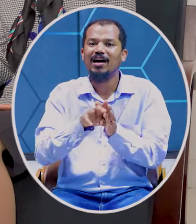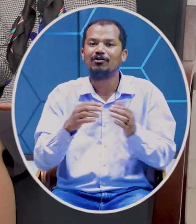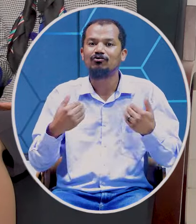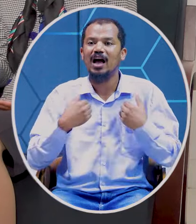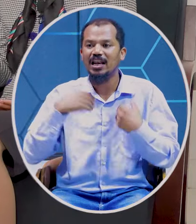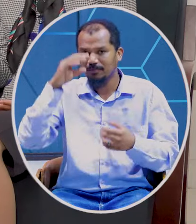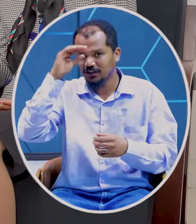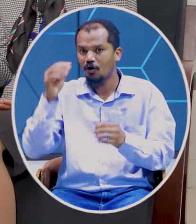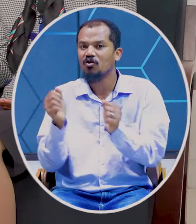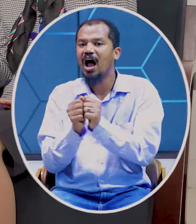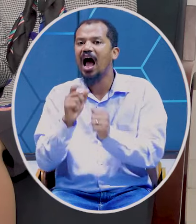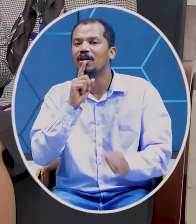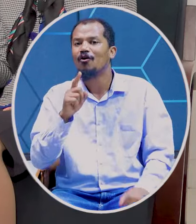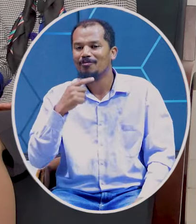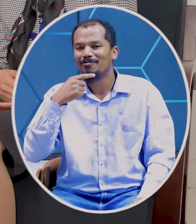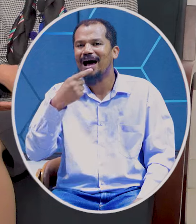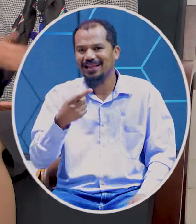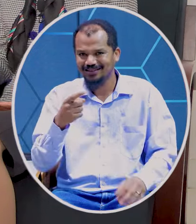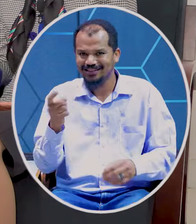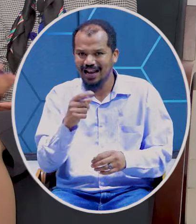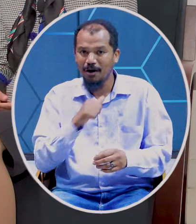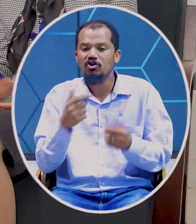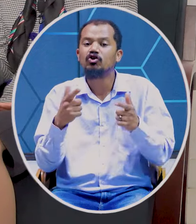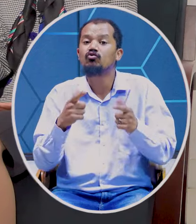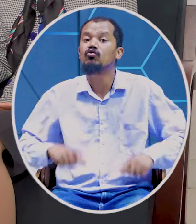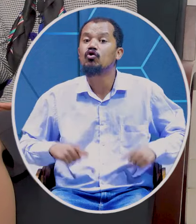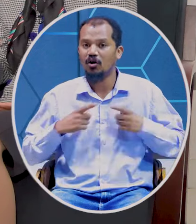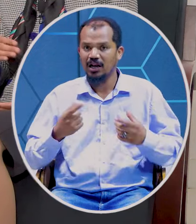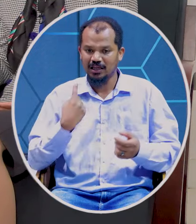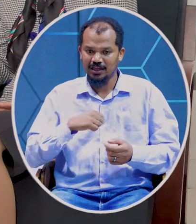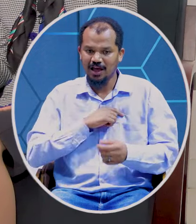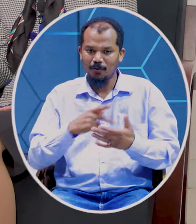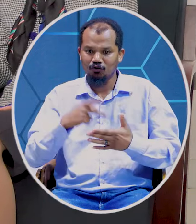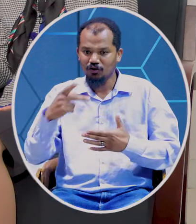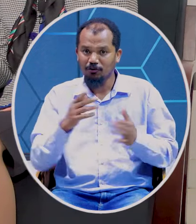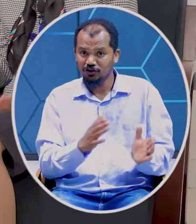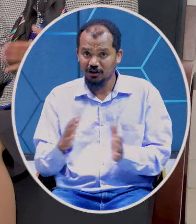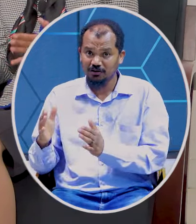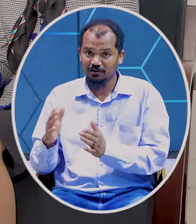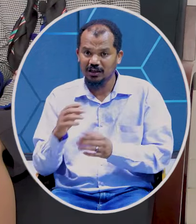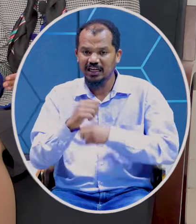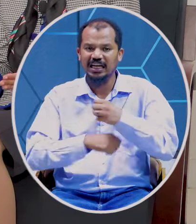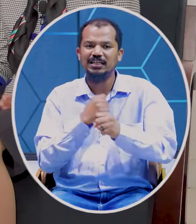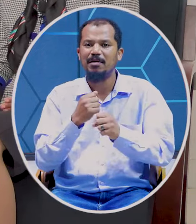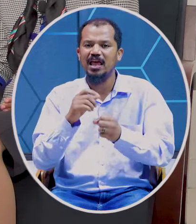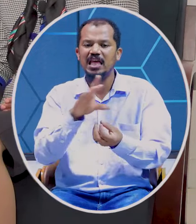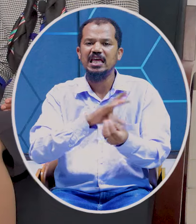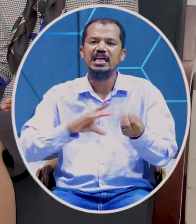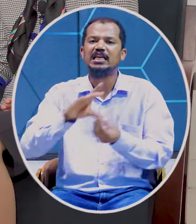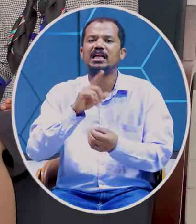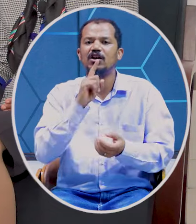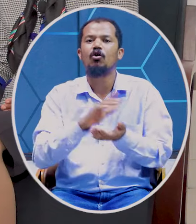ቫይረሱ ካለበት ሰው ጋር ነው ማለት ላይሆን ስለሚችል እድሉ ሊኖር ይችላል። እኛ ሀገር አሁን ያው ፕሮግራሞች ሲቀረጹ በሆነ እድሜ ክልል